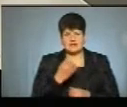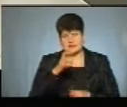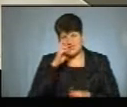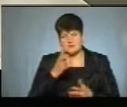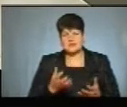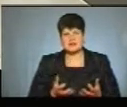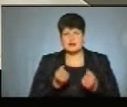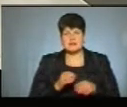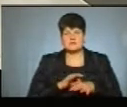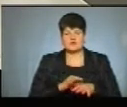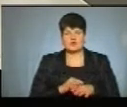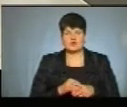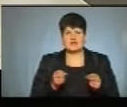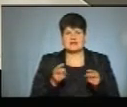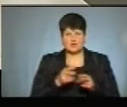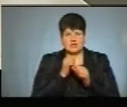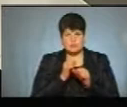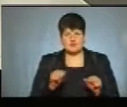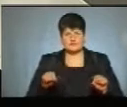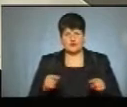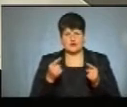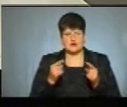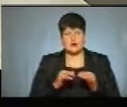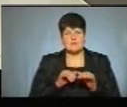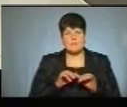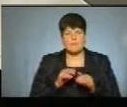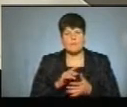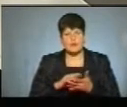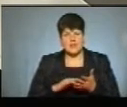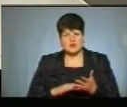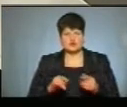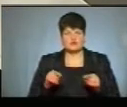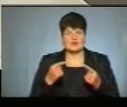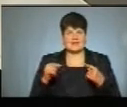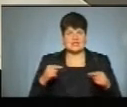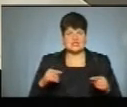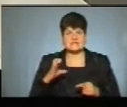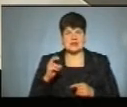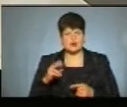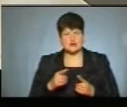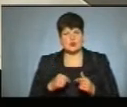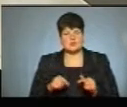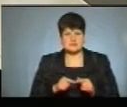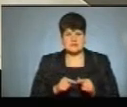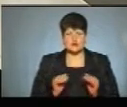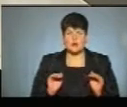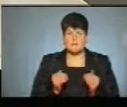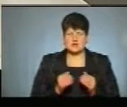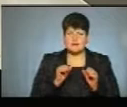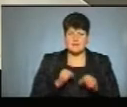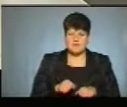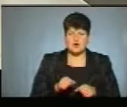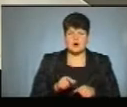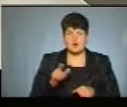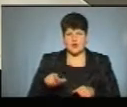також призводить до ризику неможливості створення і подальшої діяльності вже створених інших скаутських організацій, а потім і до обмеження права громадян на